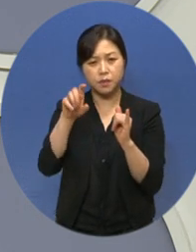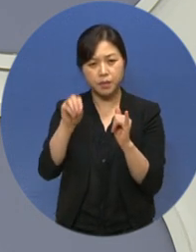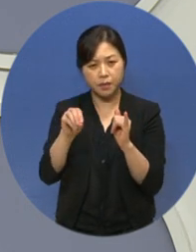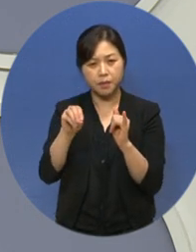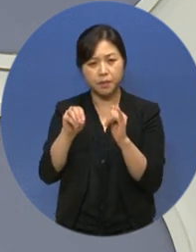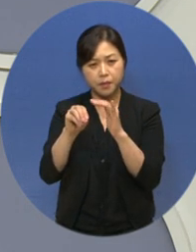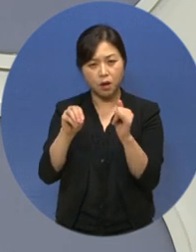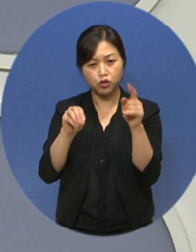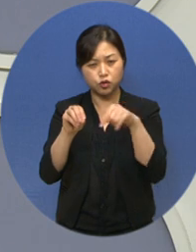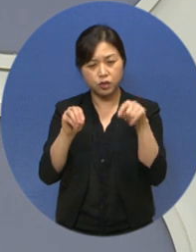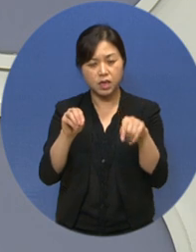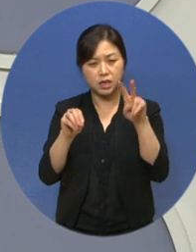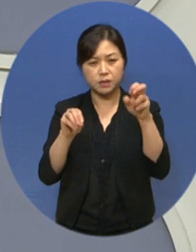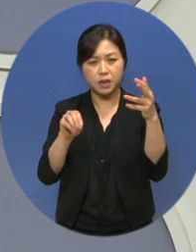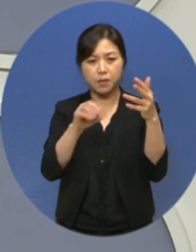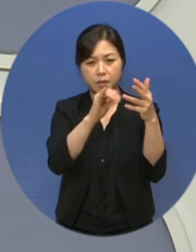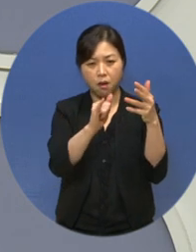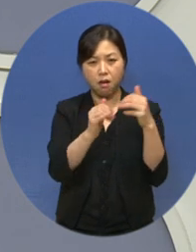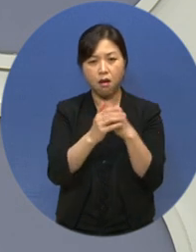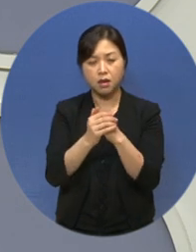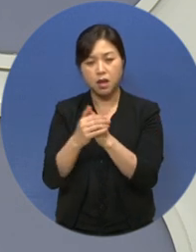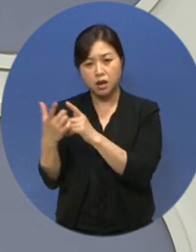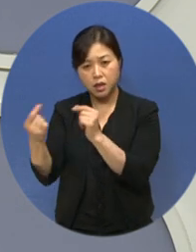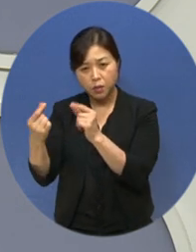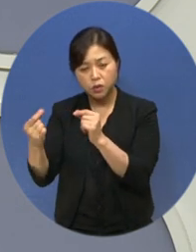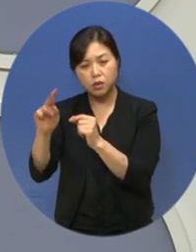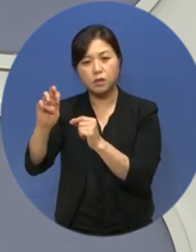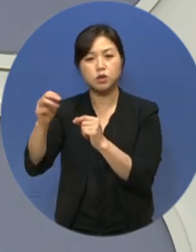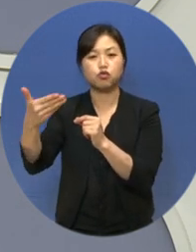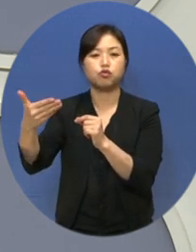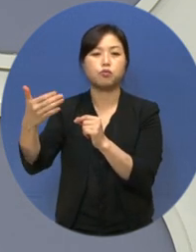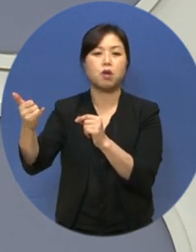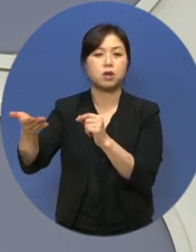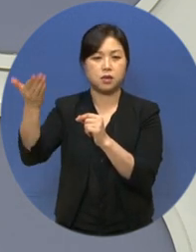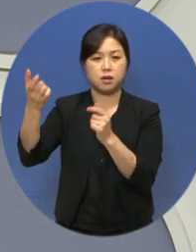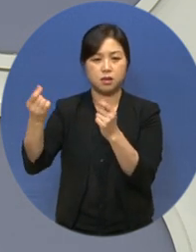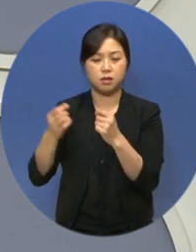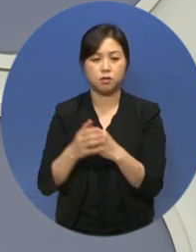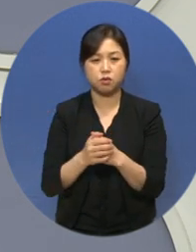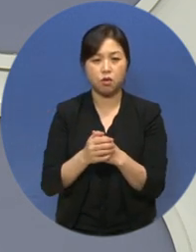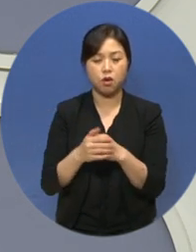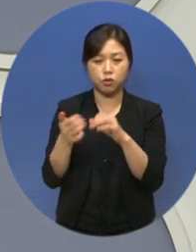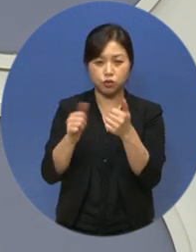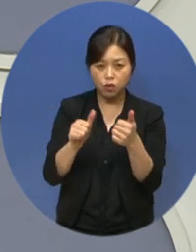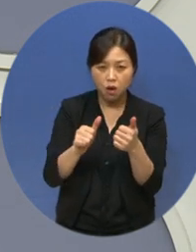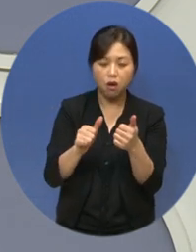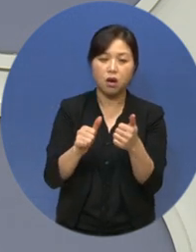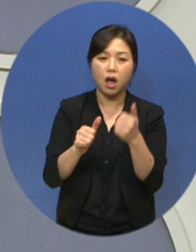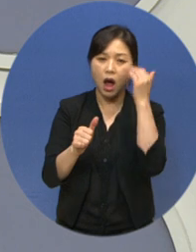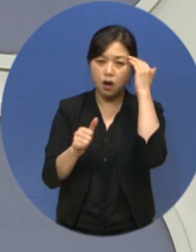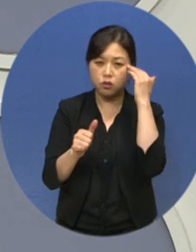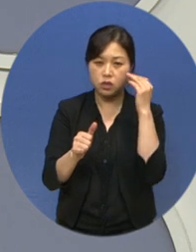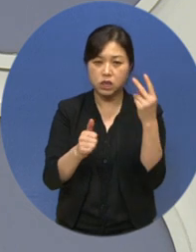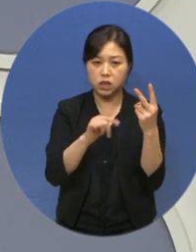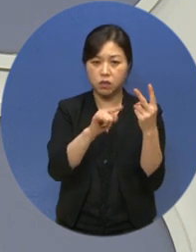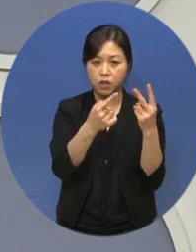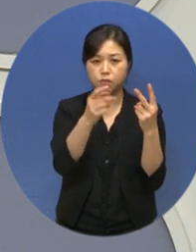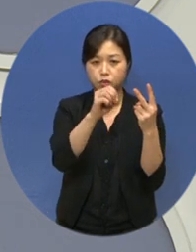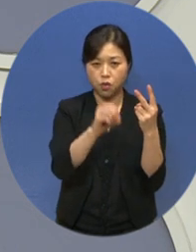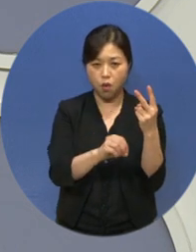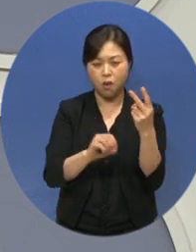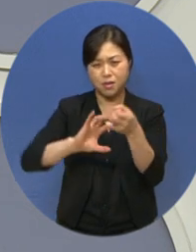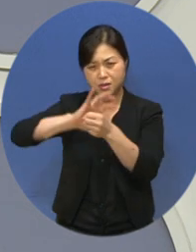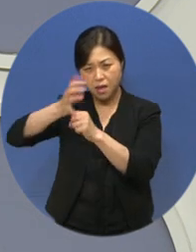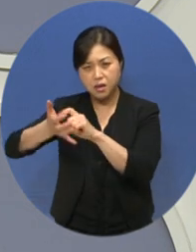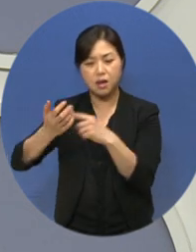나오는데 이것도 뭐 가까운 일본만 해도 1 39 명인 없거든요 또 침 역률이 우리는 한 2.1% 쪽 녹이 때문에 세계